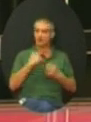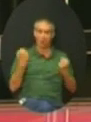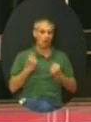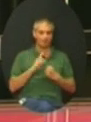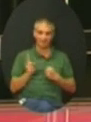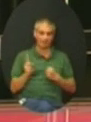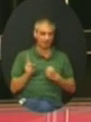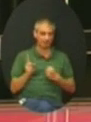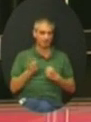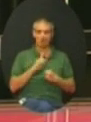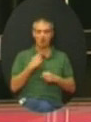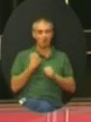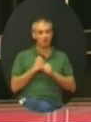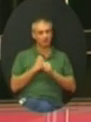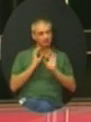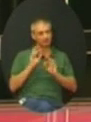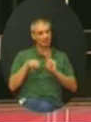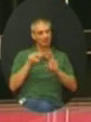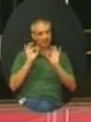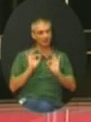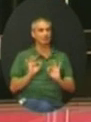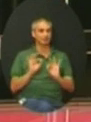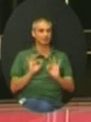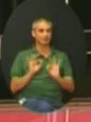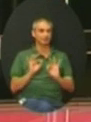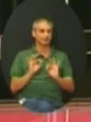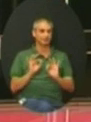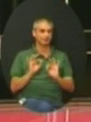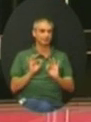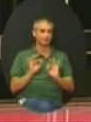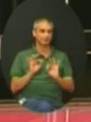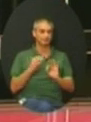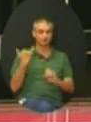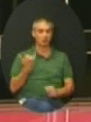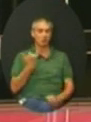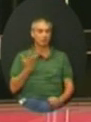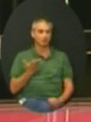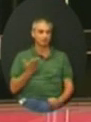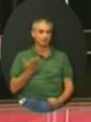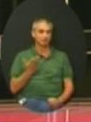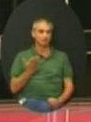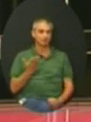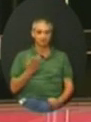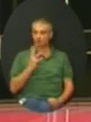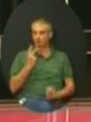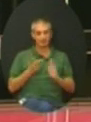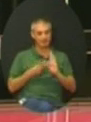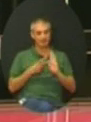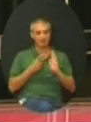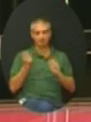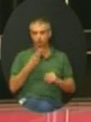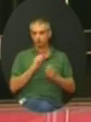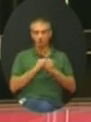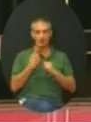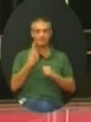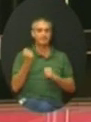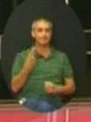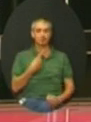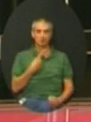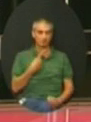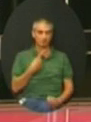מתאמן, לא עוסק בדבר הזה כל הזמן, או פעמיים בשבוע, או פעם